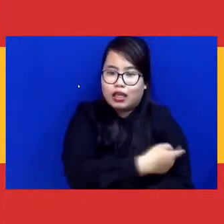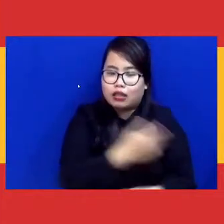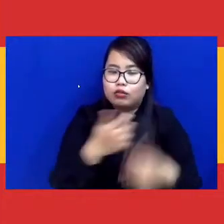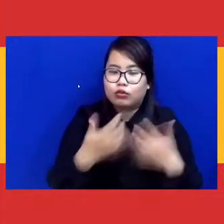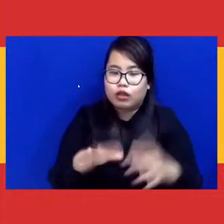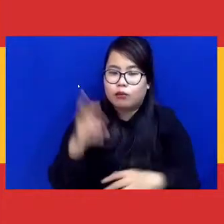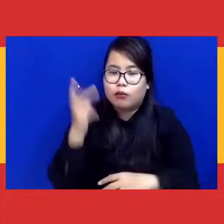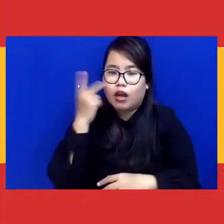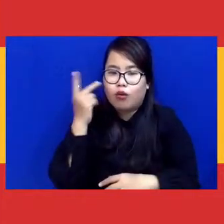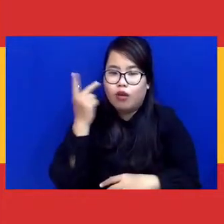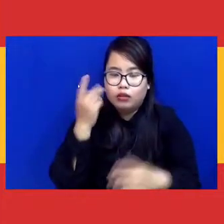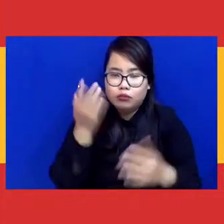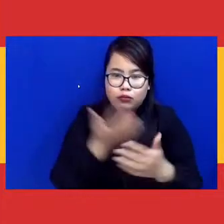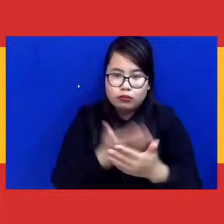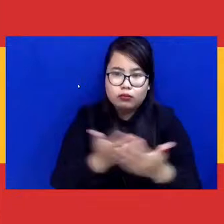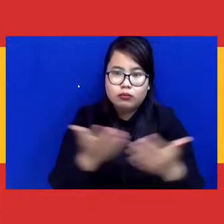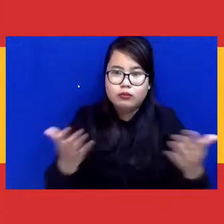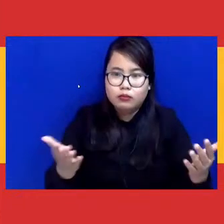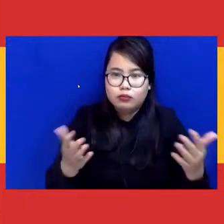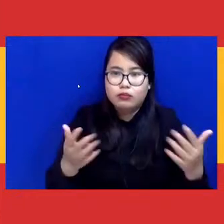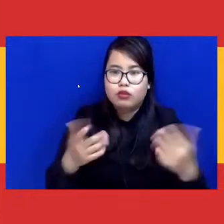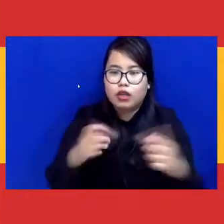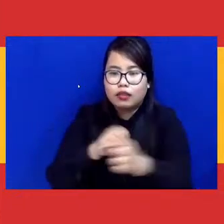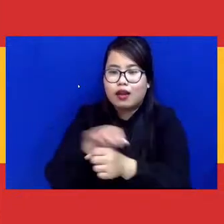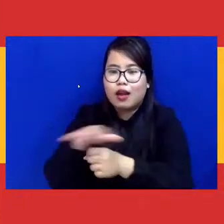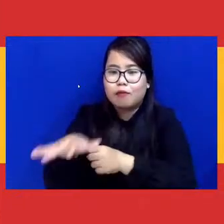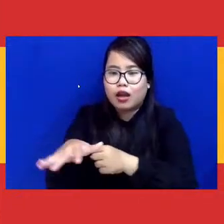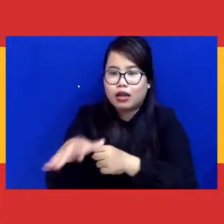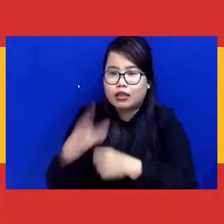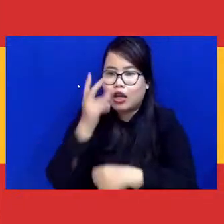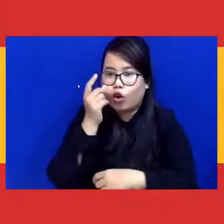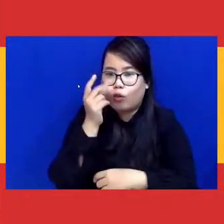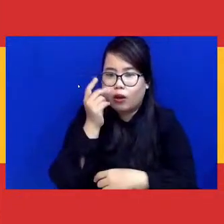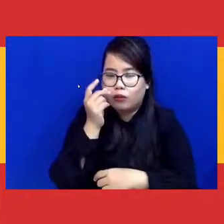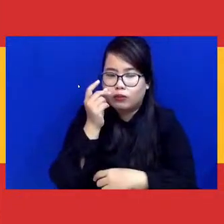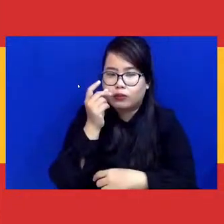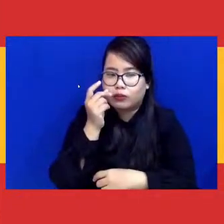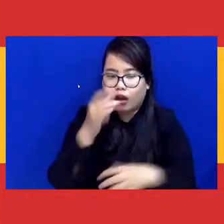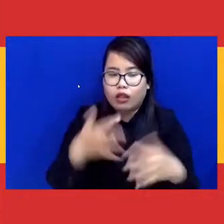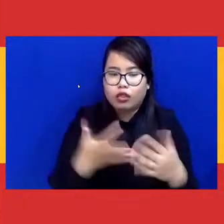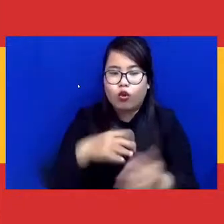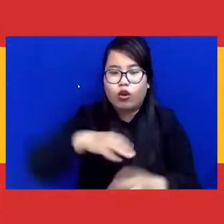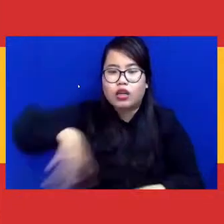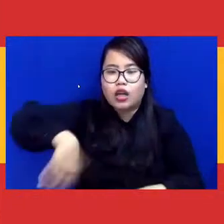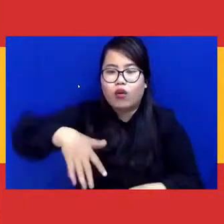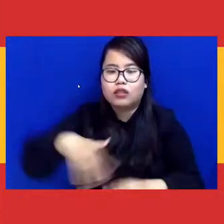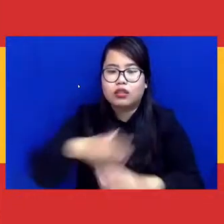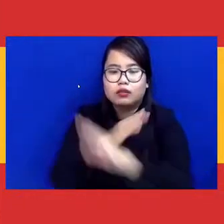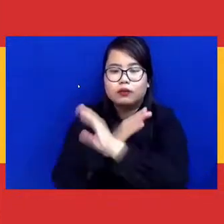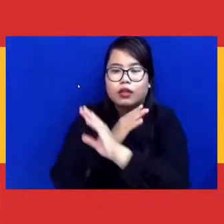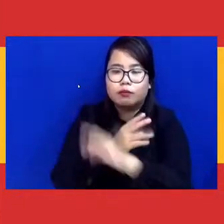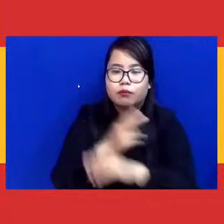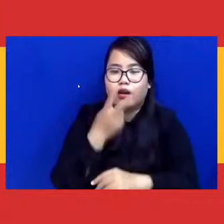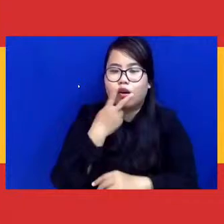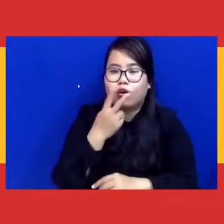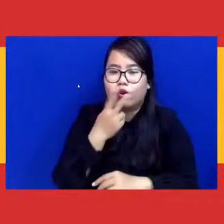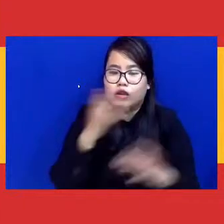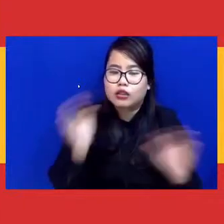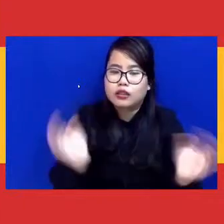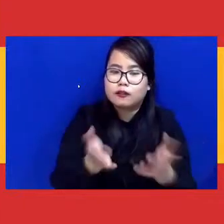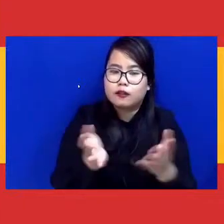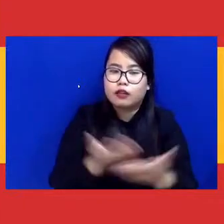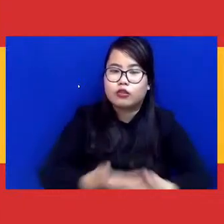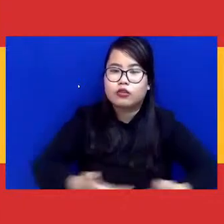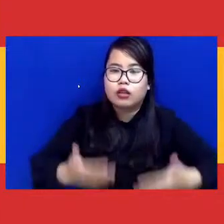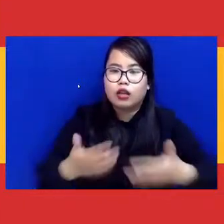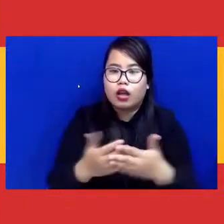merawat mereka yang terdampak narkoba, kemudian kawasan tanpa rokok, jalan sosial, ada